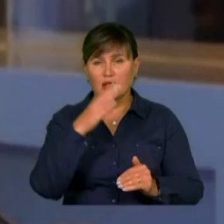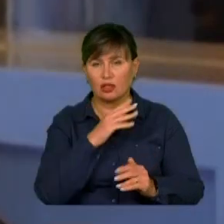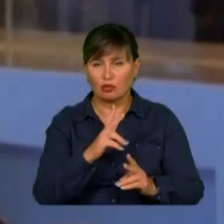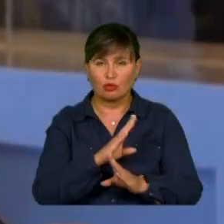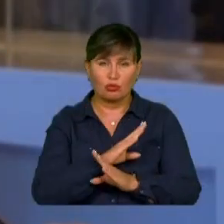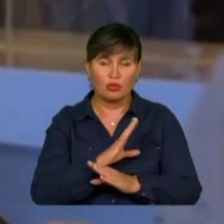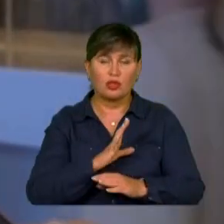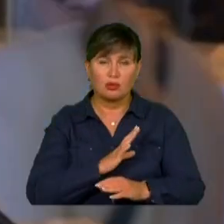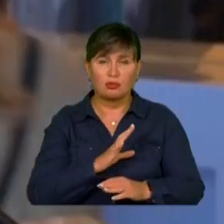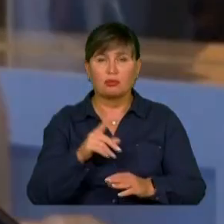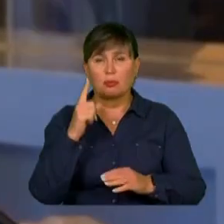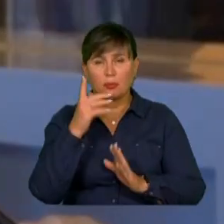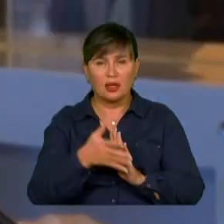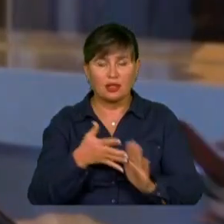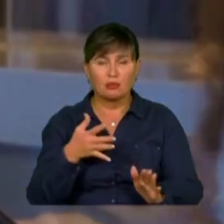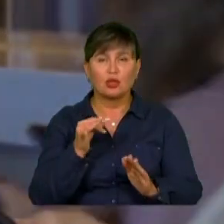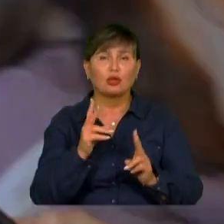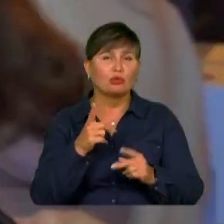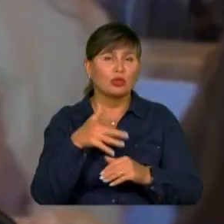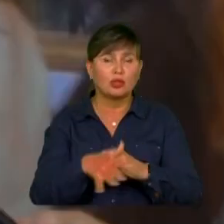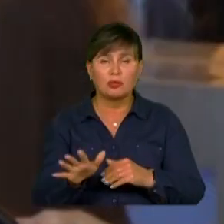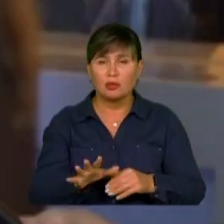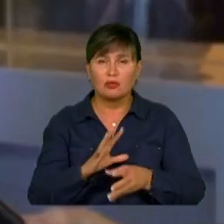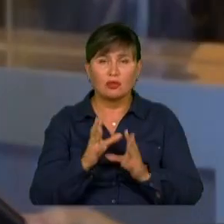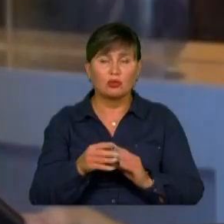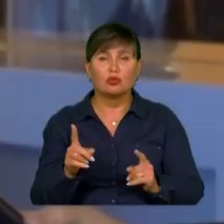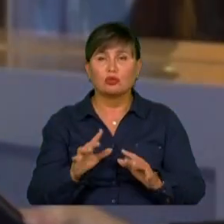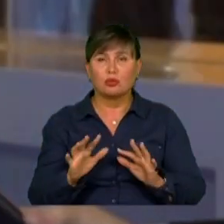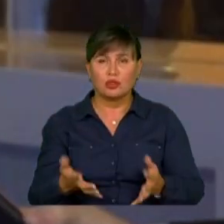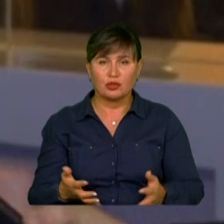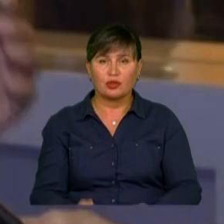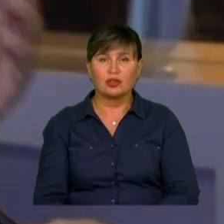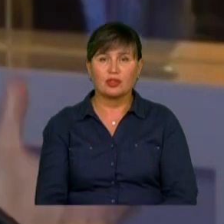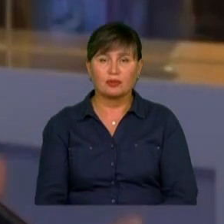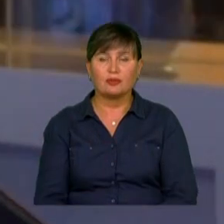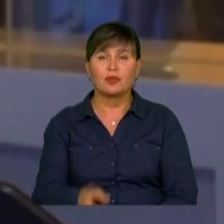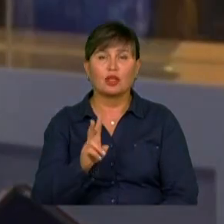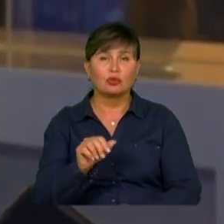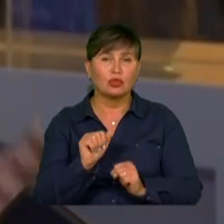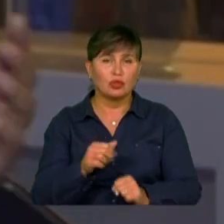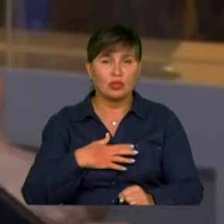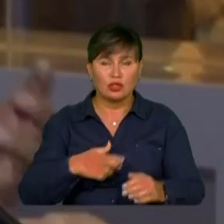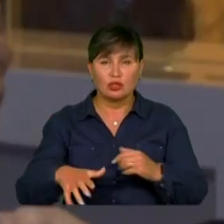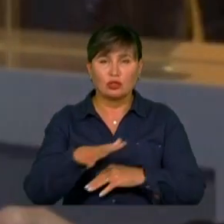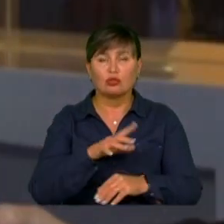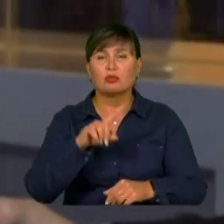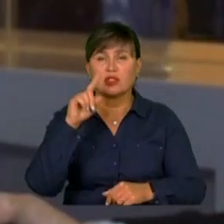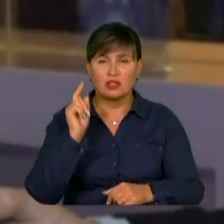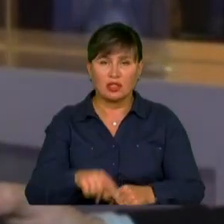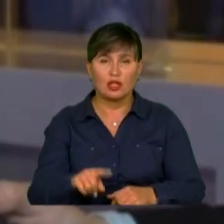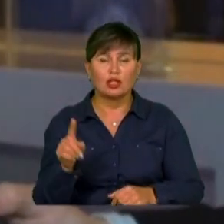они понимали, и те, кто не понимает вообще, что происходит, кто защищает нашу страну, чтобы они знали,